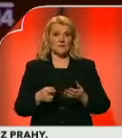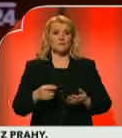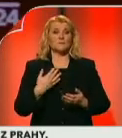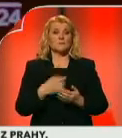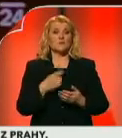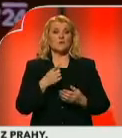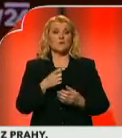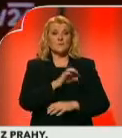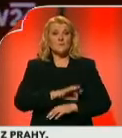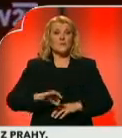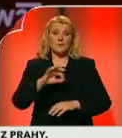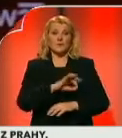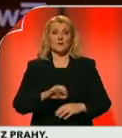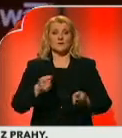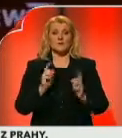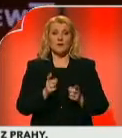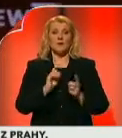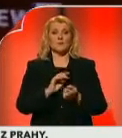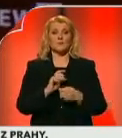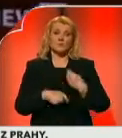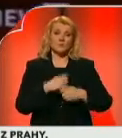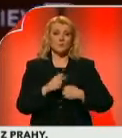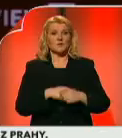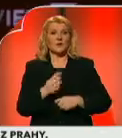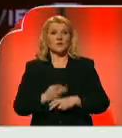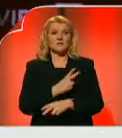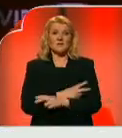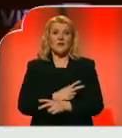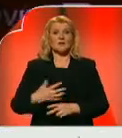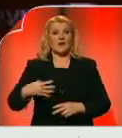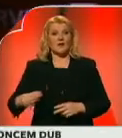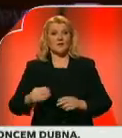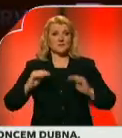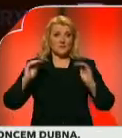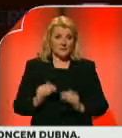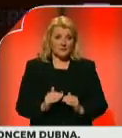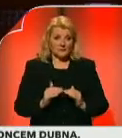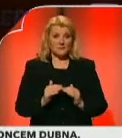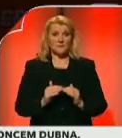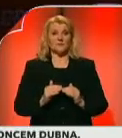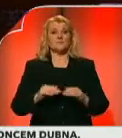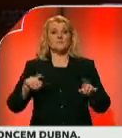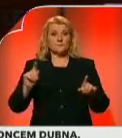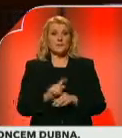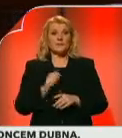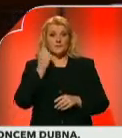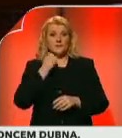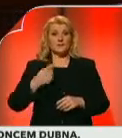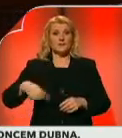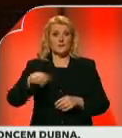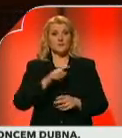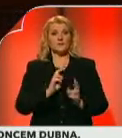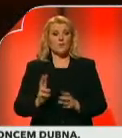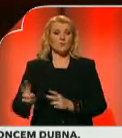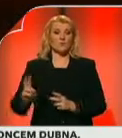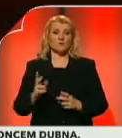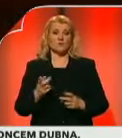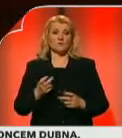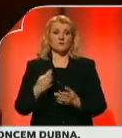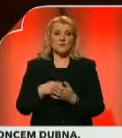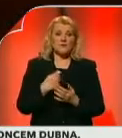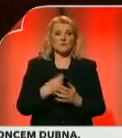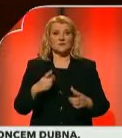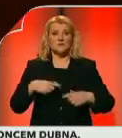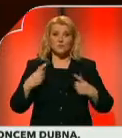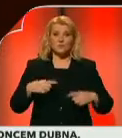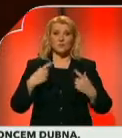projekt přinést od svého počátku, to znamená snížení nákladu státu a zlepšení možností klientů nakládat s těmi prostředky,